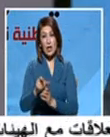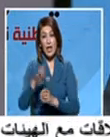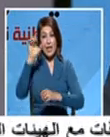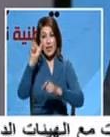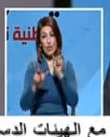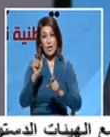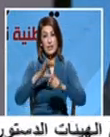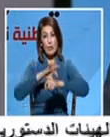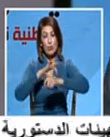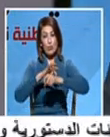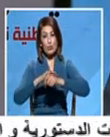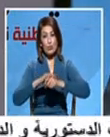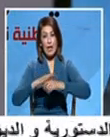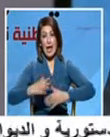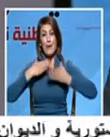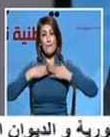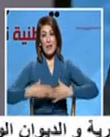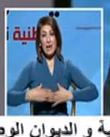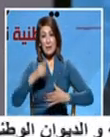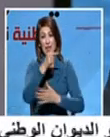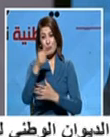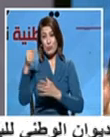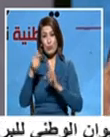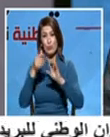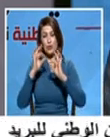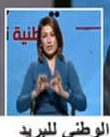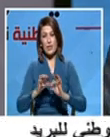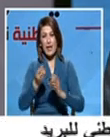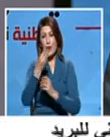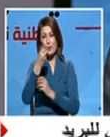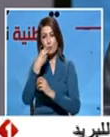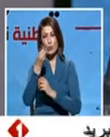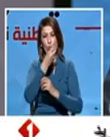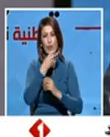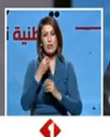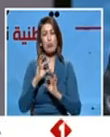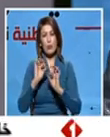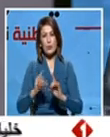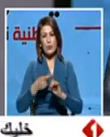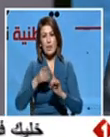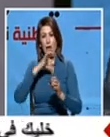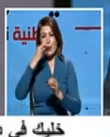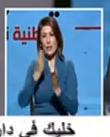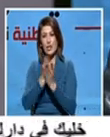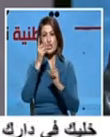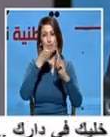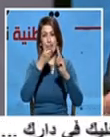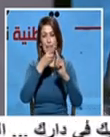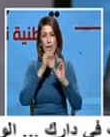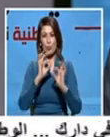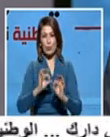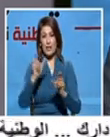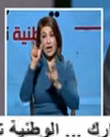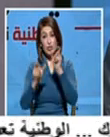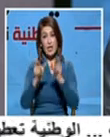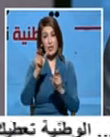المناعة بالمرض نتاعهم وعندهم نقص في المناعة بالأدوية اللي ياخذوا فيها. دونك سي اون سيتواسيون بارتيكولير. هذوما ناس